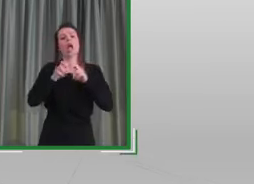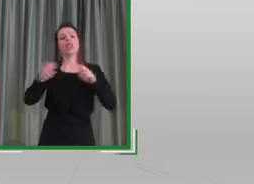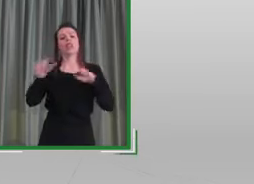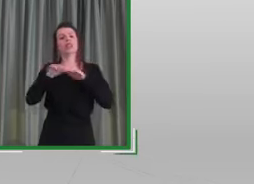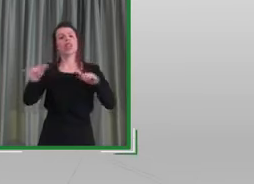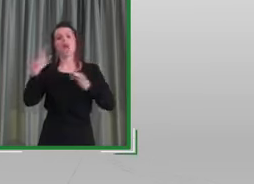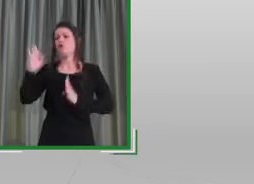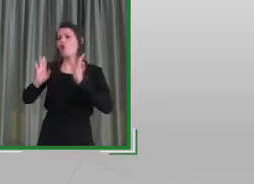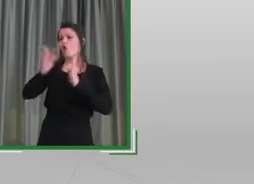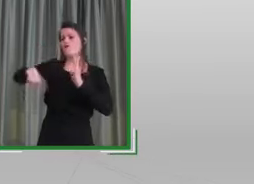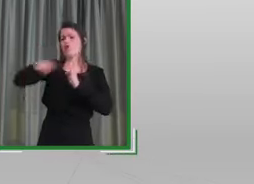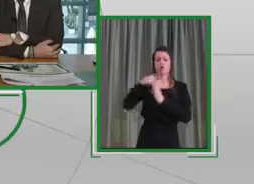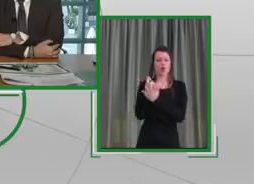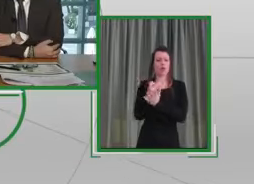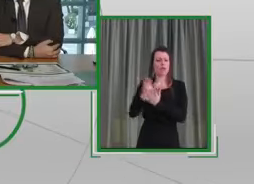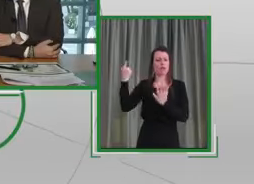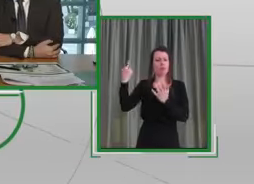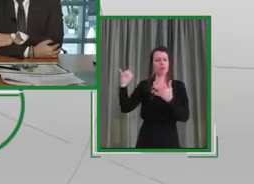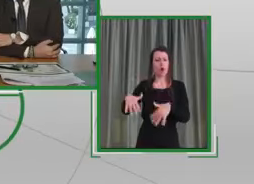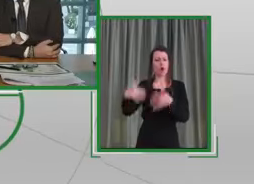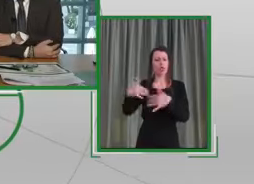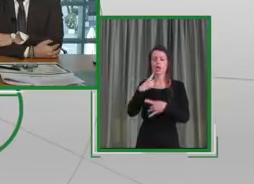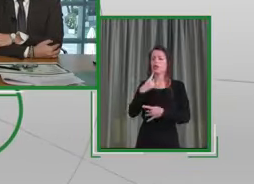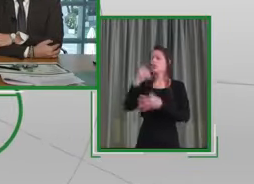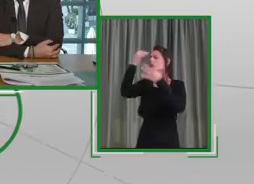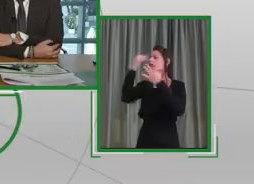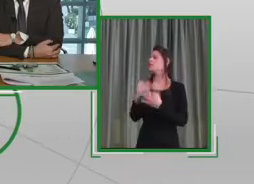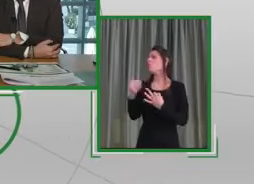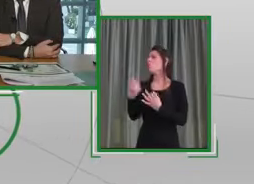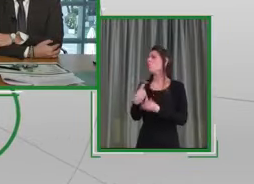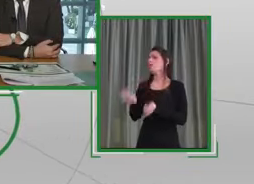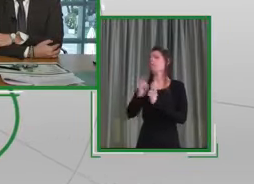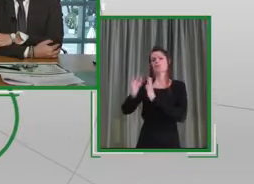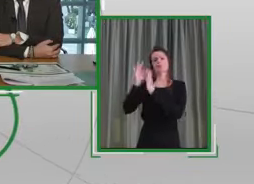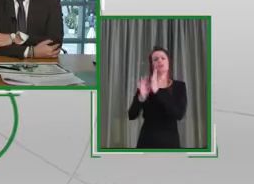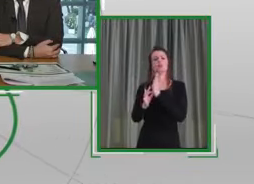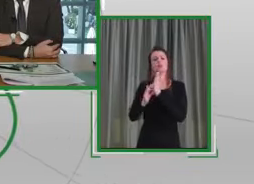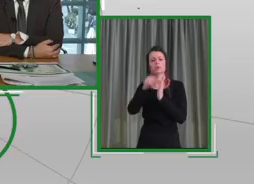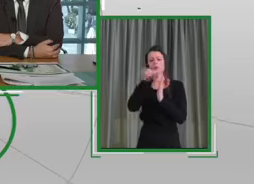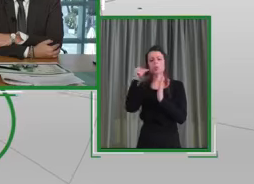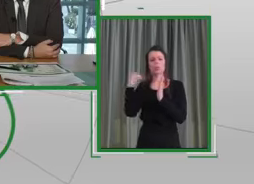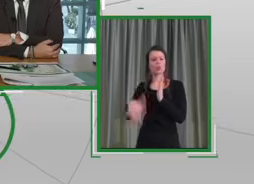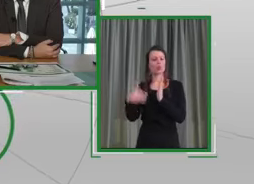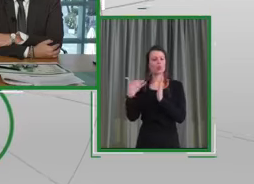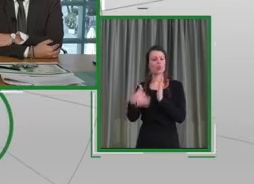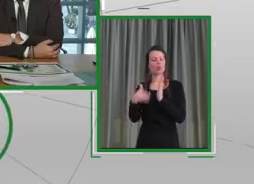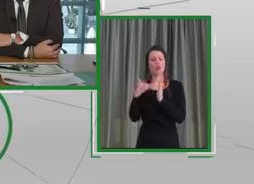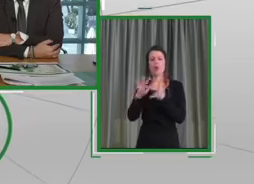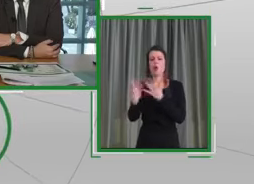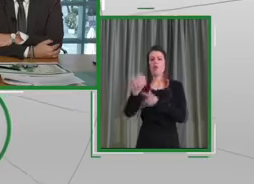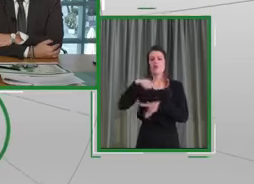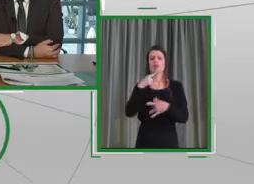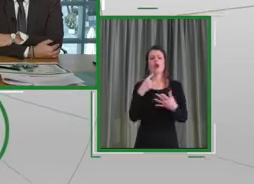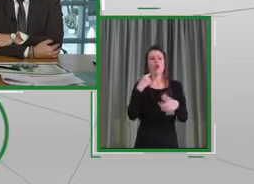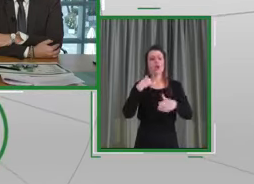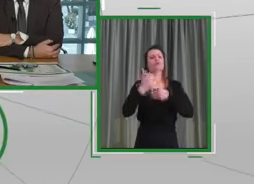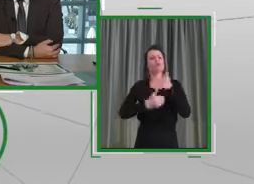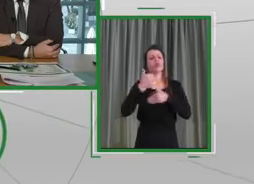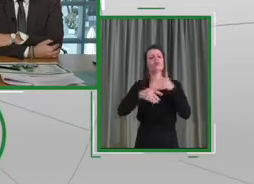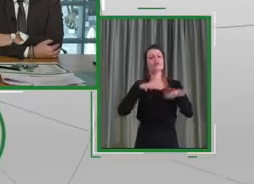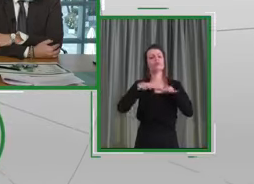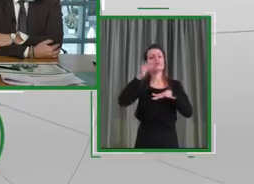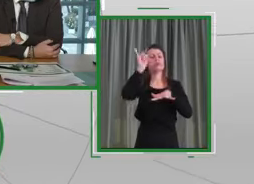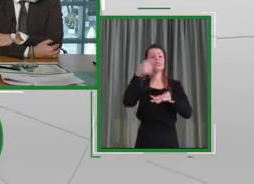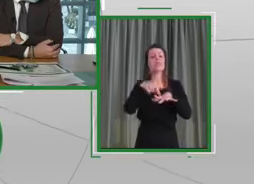produrrà degli elementi essenziali per poter continuare operare nella sicurezza dei nostri cittadini dei nostri